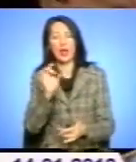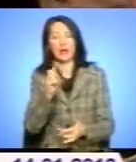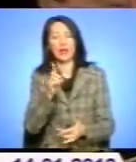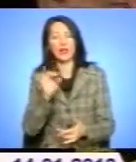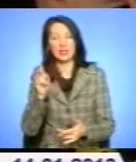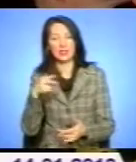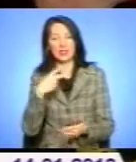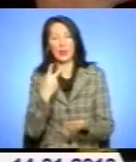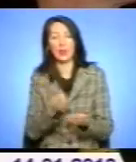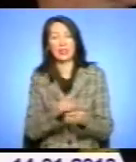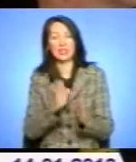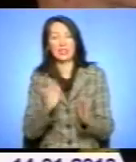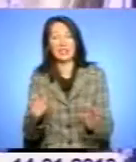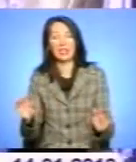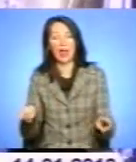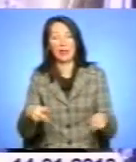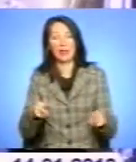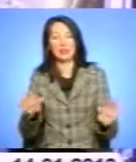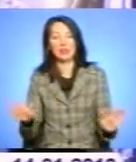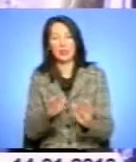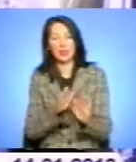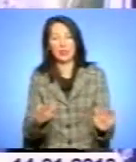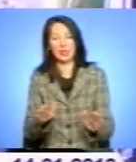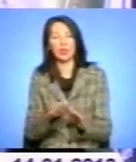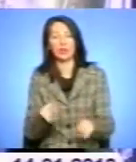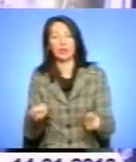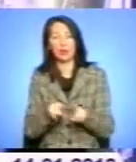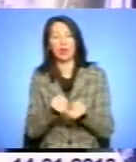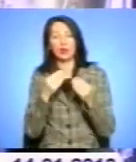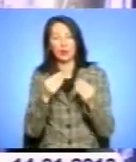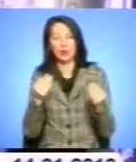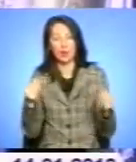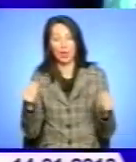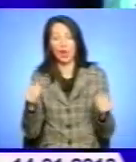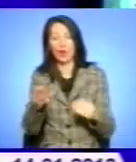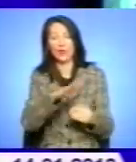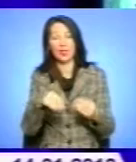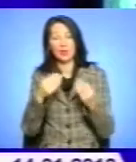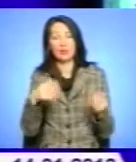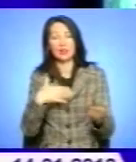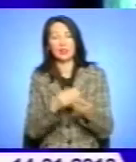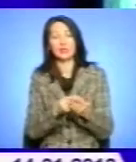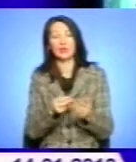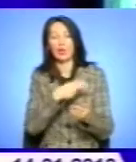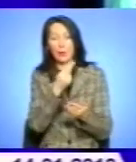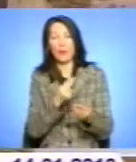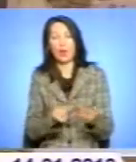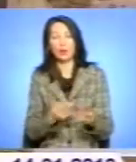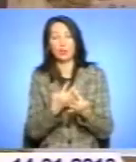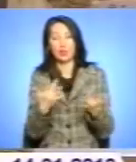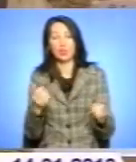тільки танцювальну та пісенну творчість. У фойє палацу для огляду виставили також мистецькі роботи дітей з особливими